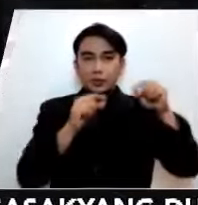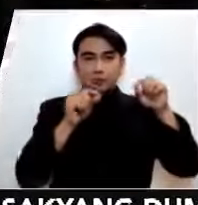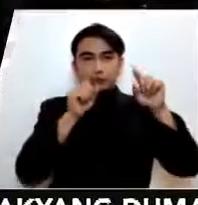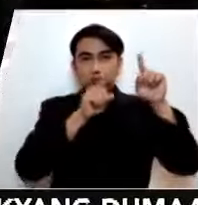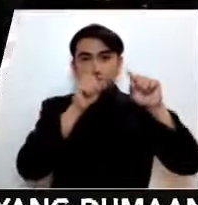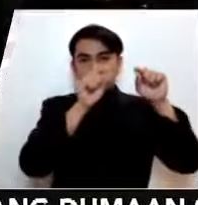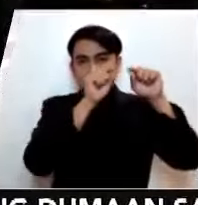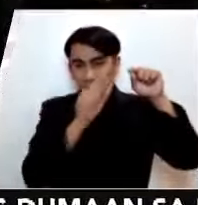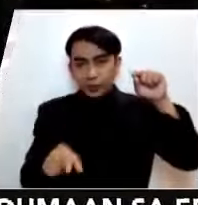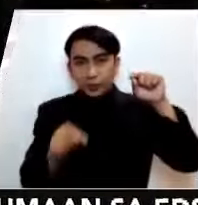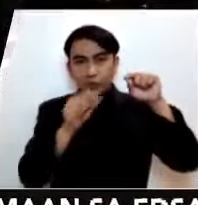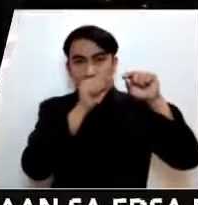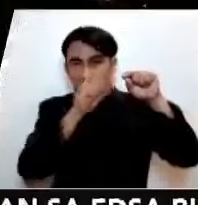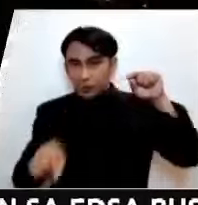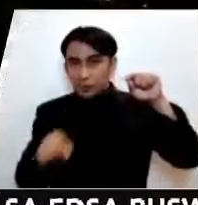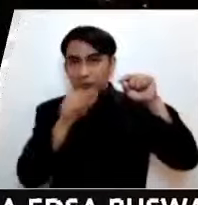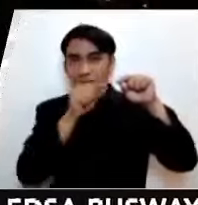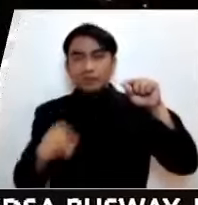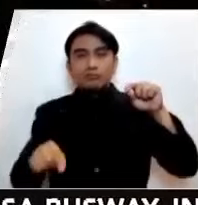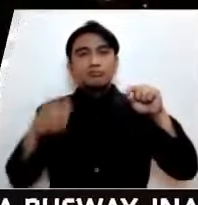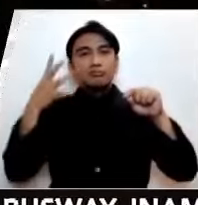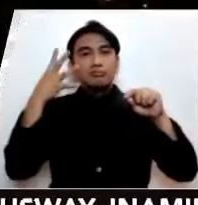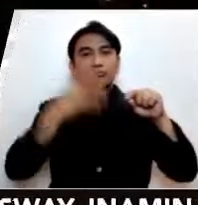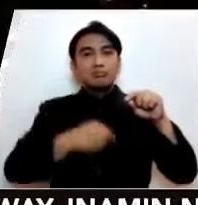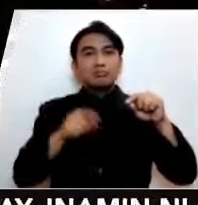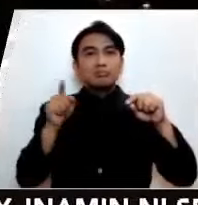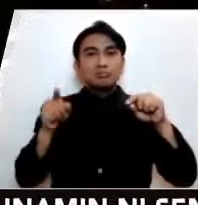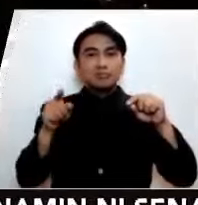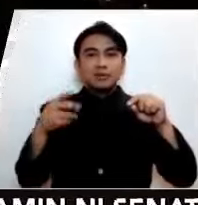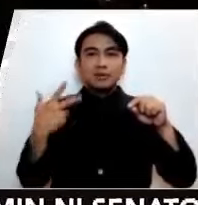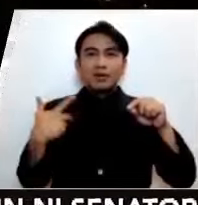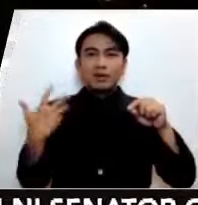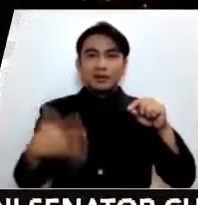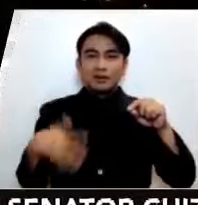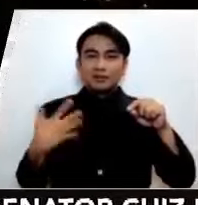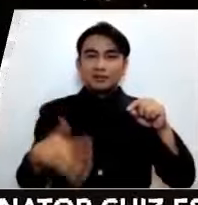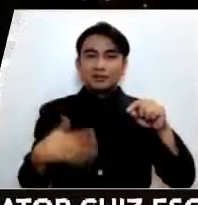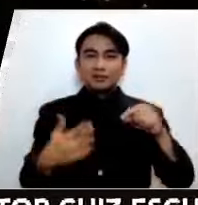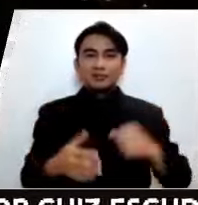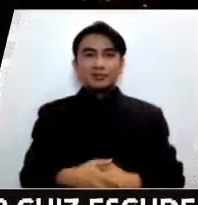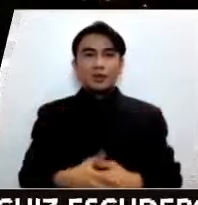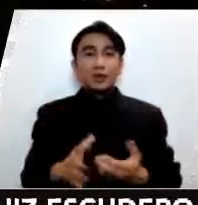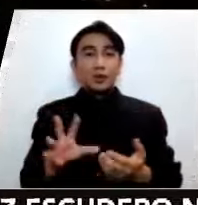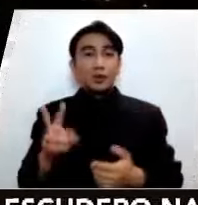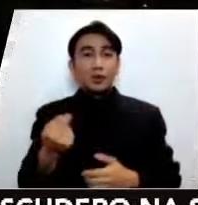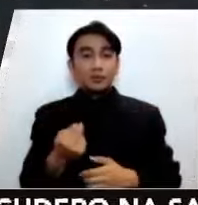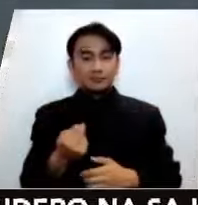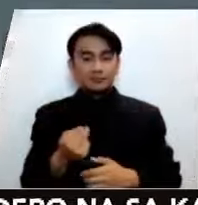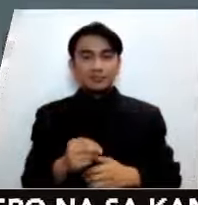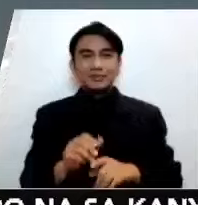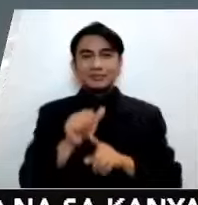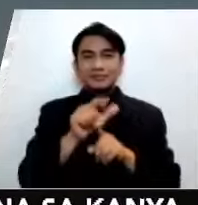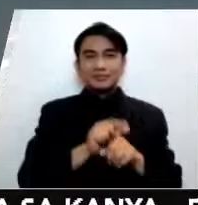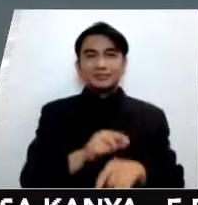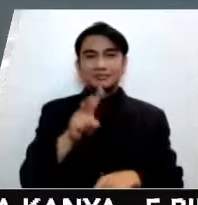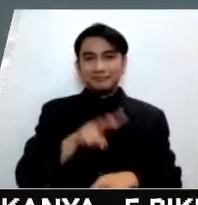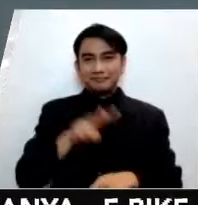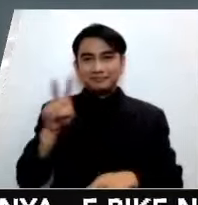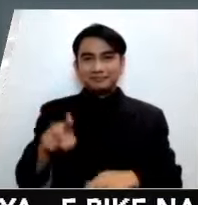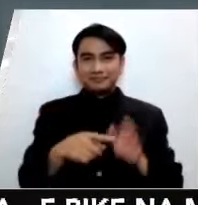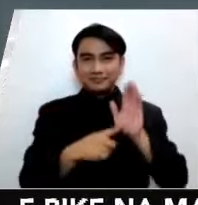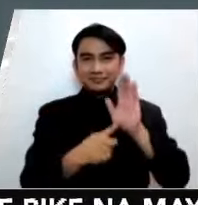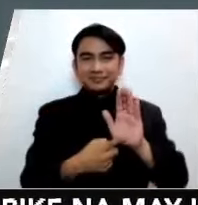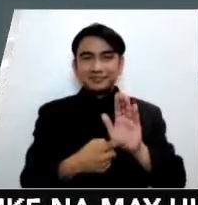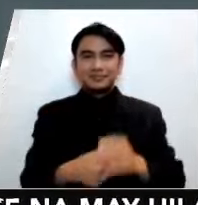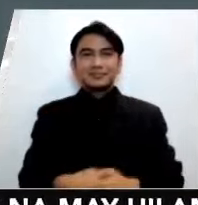Ridge meteor shower na magpipik sa April 22. Ian Cruz, nagbabalita para sa